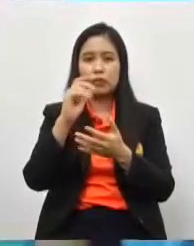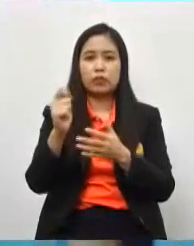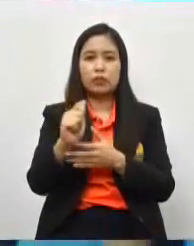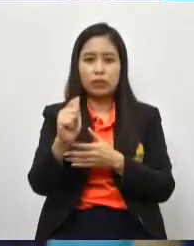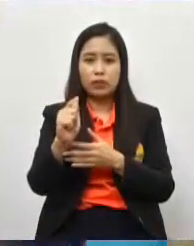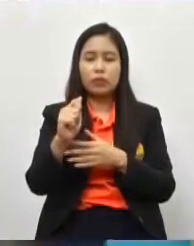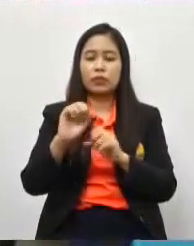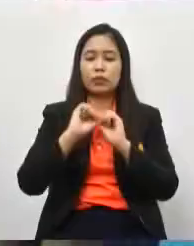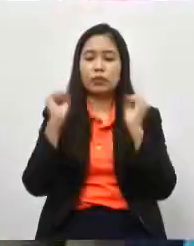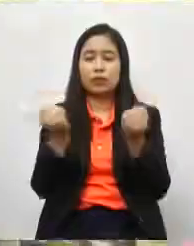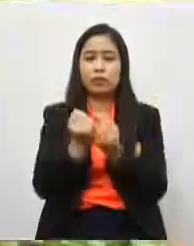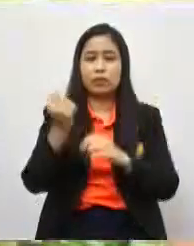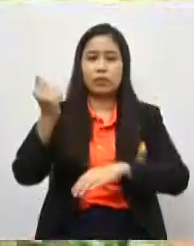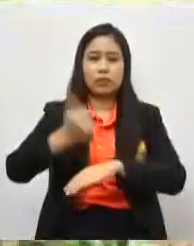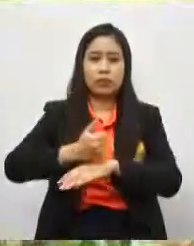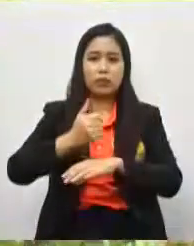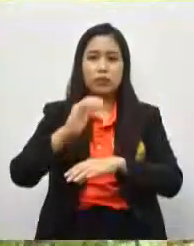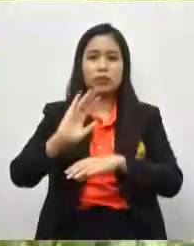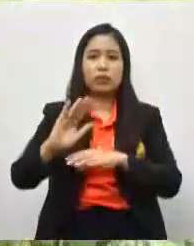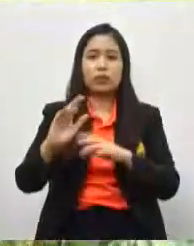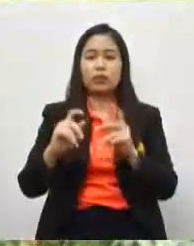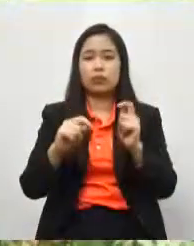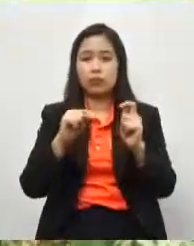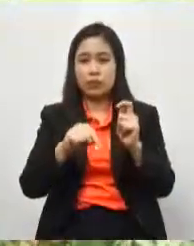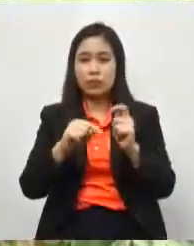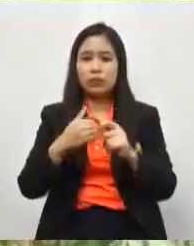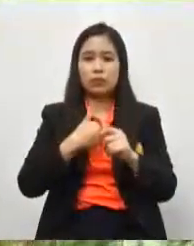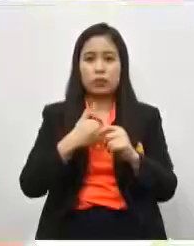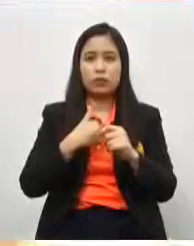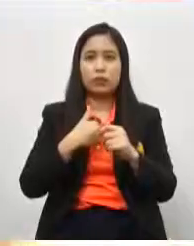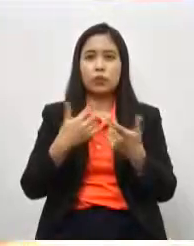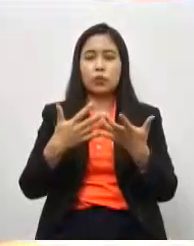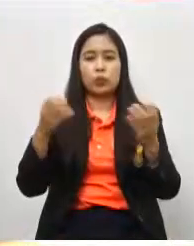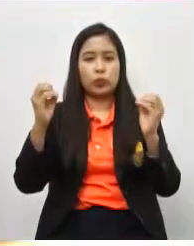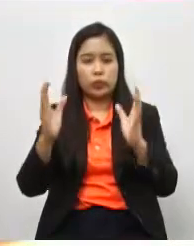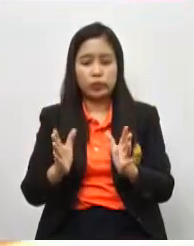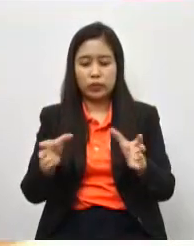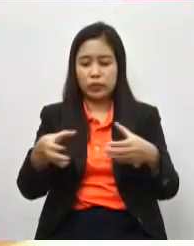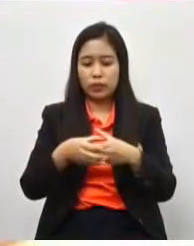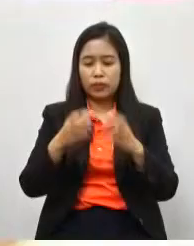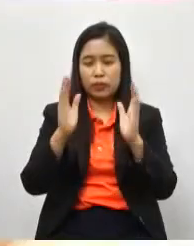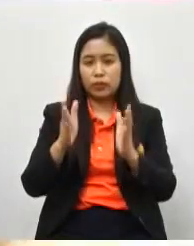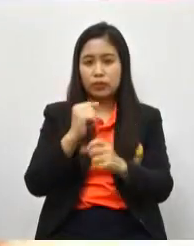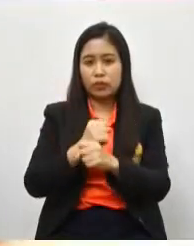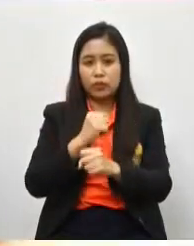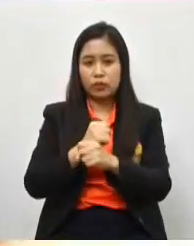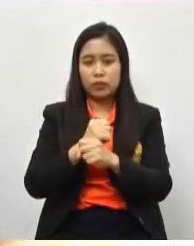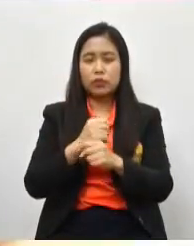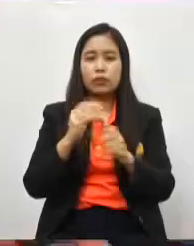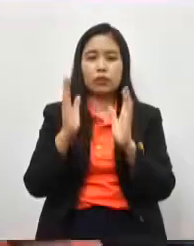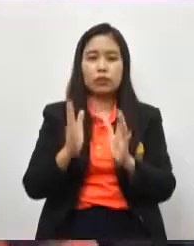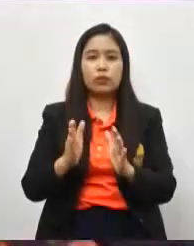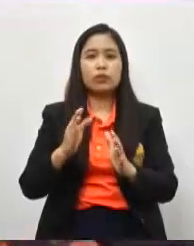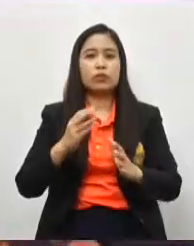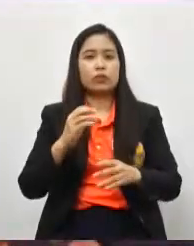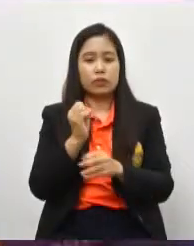ผู้บริหารสถานศึกษาทั้ง5อำเภอรวมทั้งข้าราชการครูบุคลากรทางการศึกษาและผู้มีจิตศรัทธา